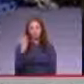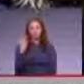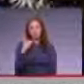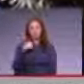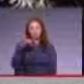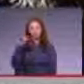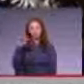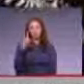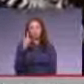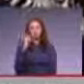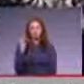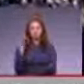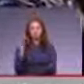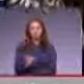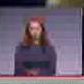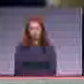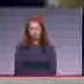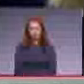خدي